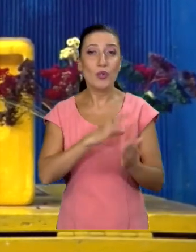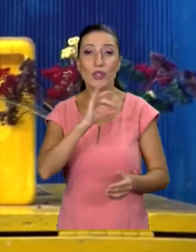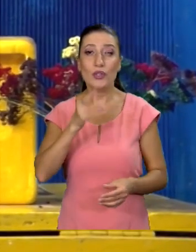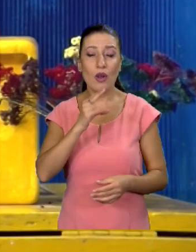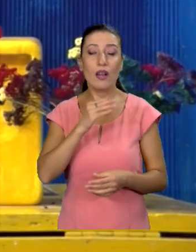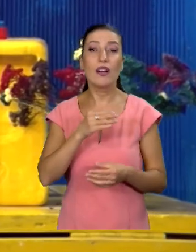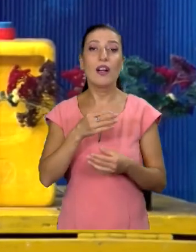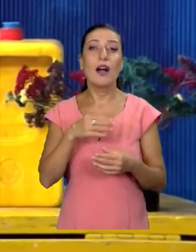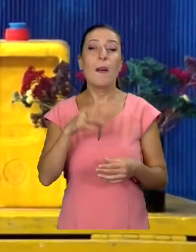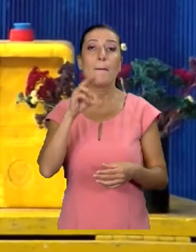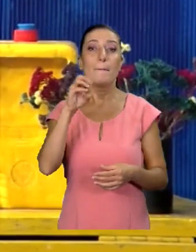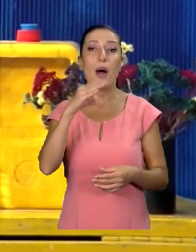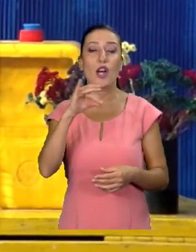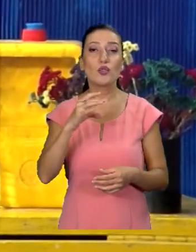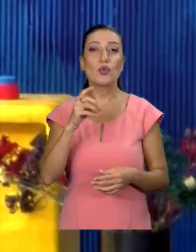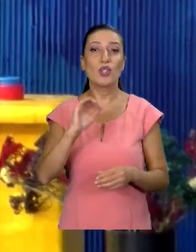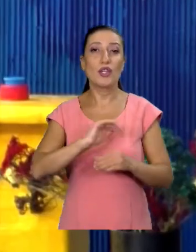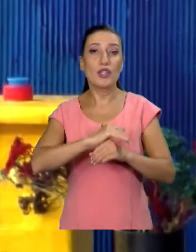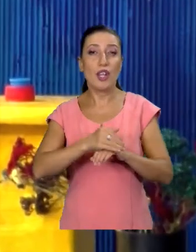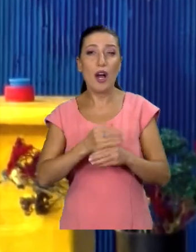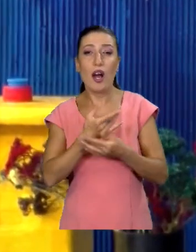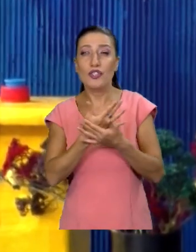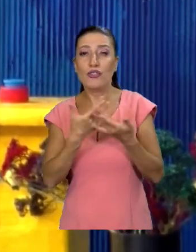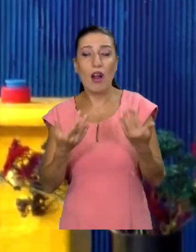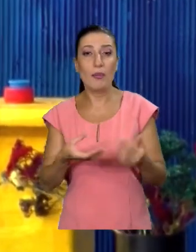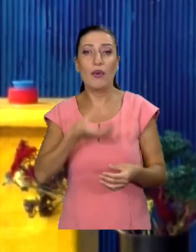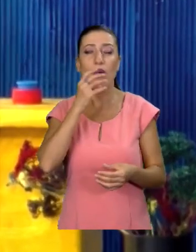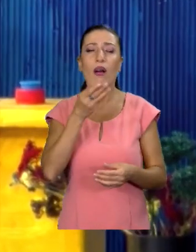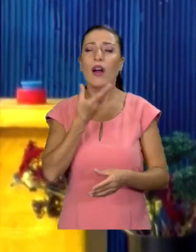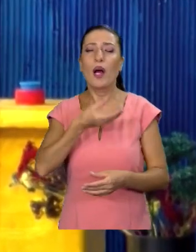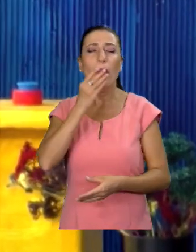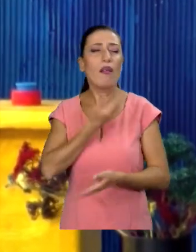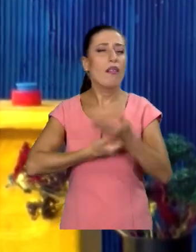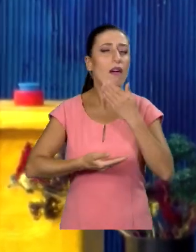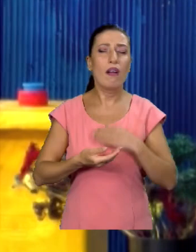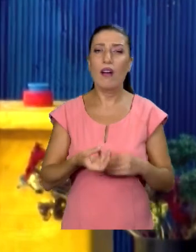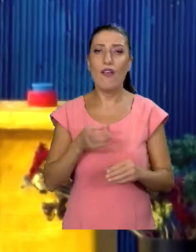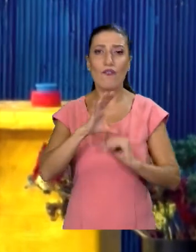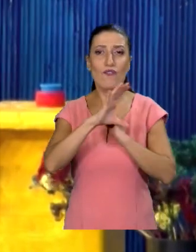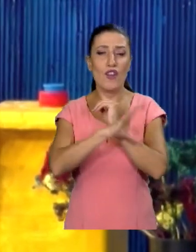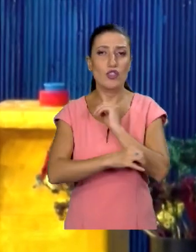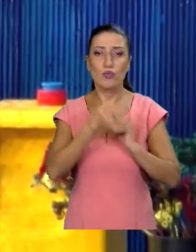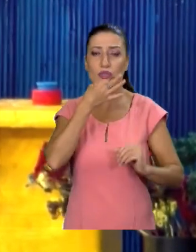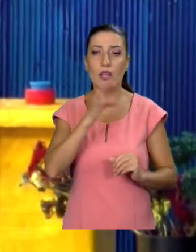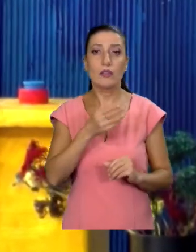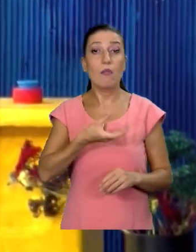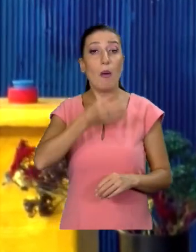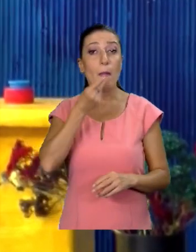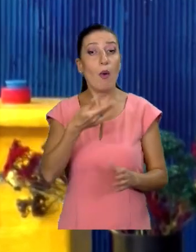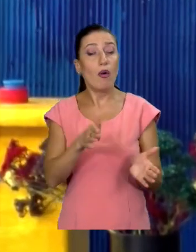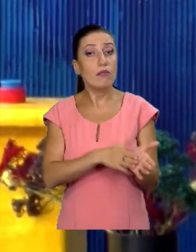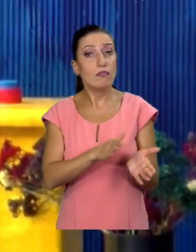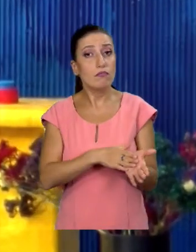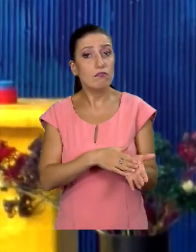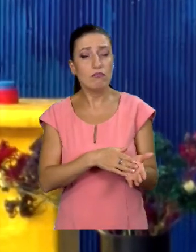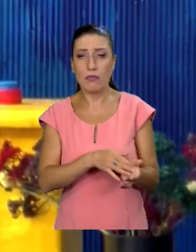hyut, narenji hyut, yev inch ases khmi vor kan kuzes, voch vok verchum chi galu yev asi, hop, es kan khmel es phogh tush, nman ban